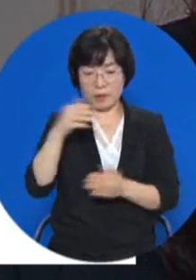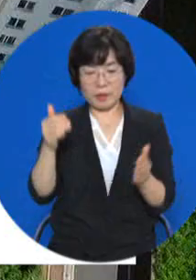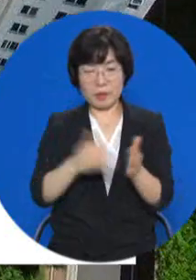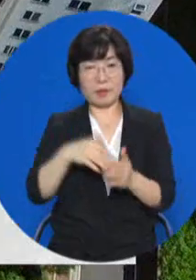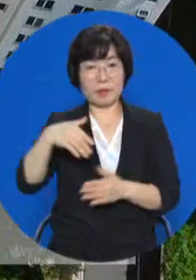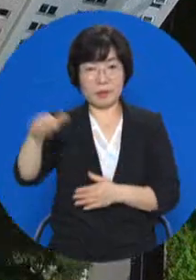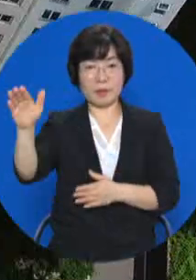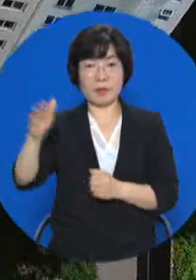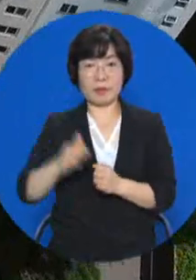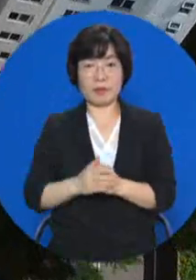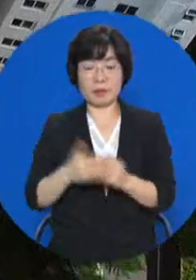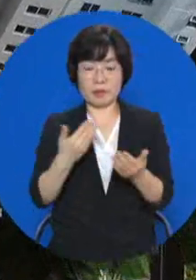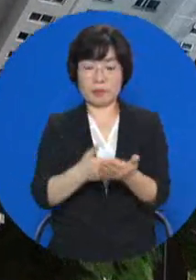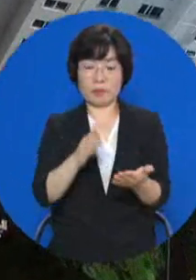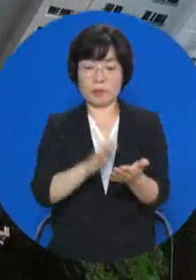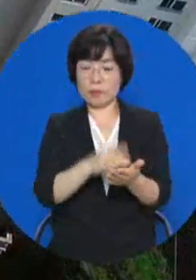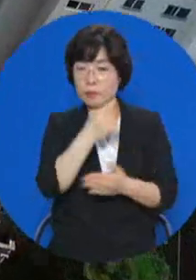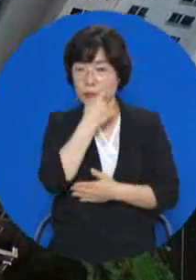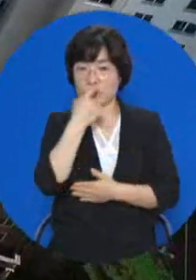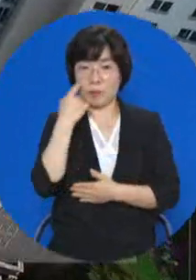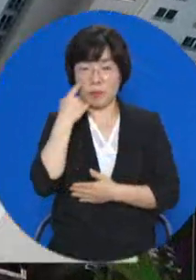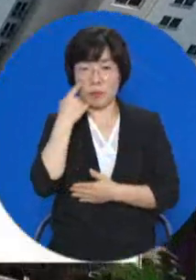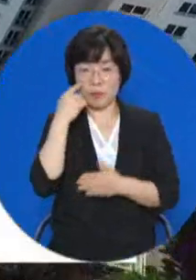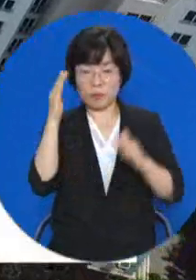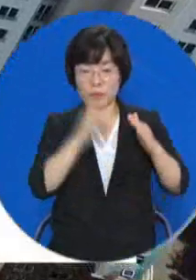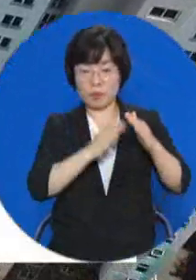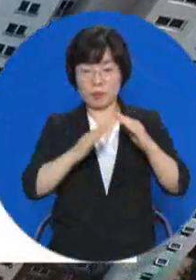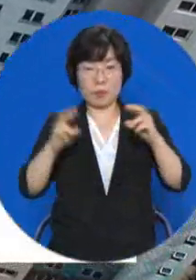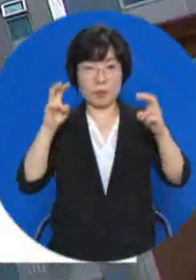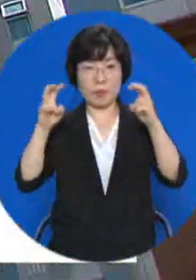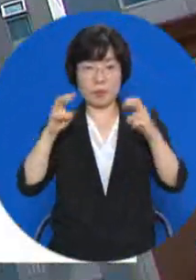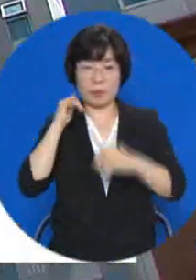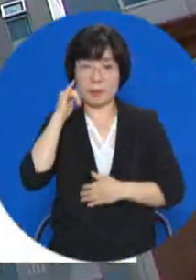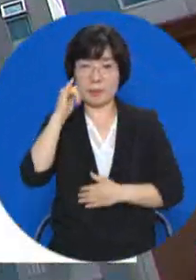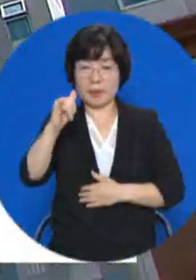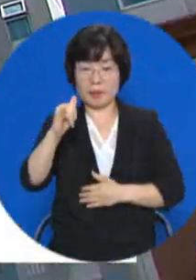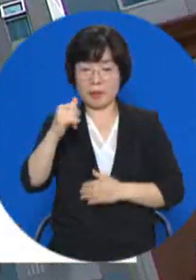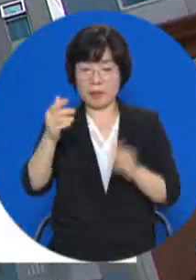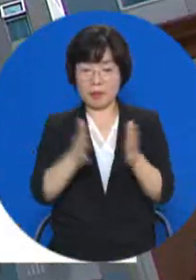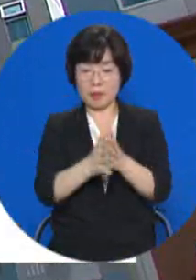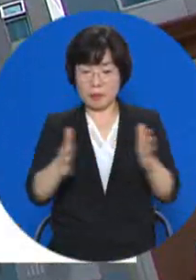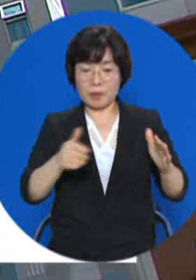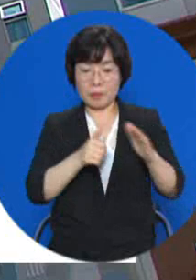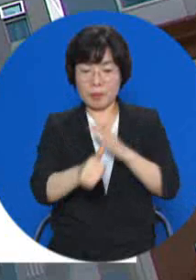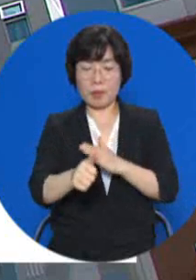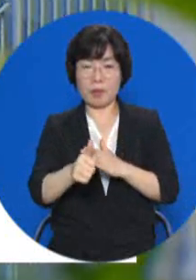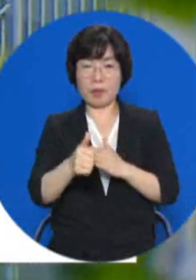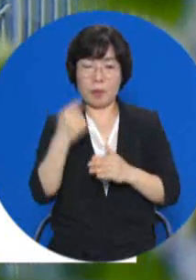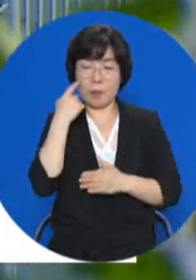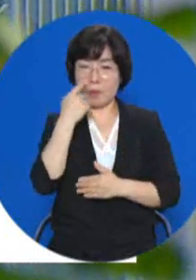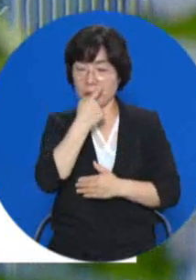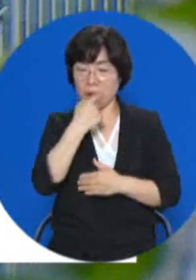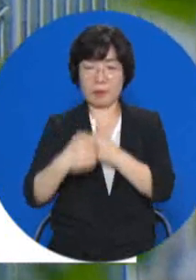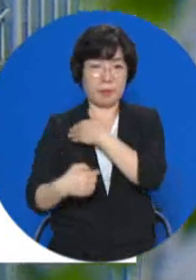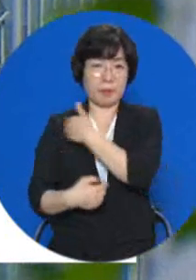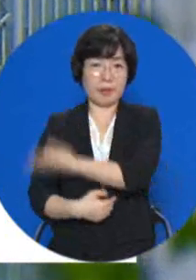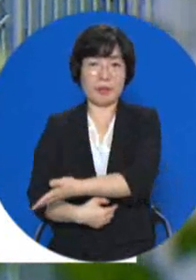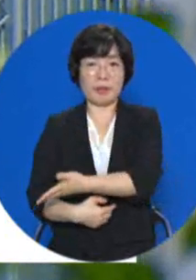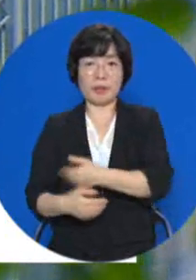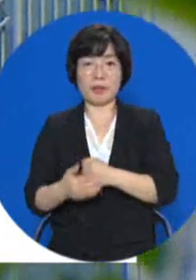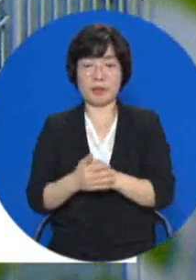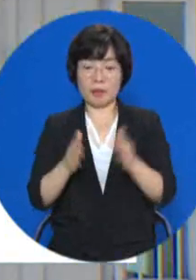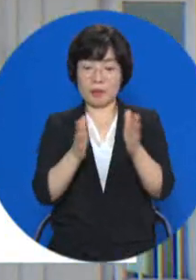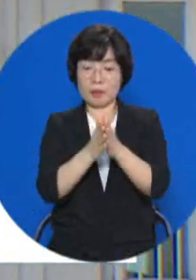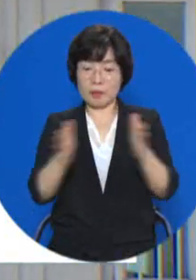같아요. 하자 보수 보증을 해주는 주택도시보증공사에 따지면 입주민 대표와 상의하라며 모르쇠로 일관하고